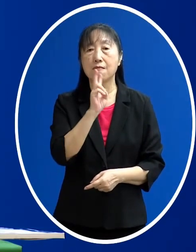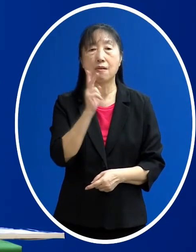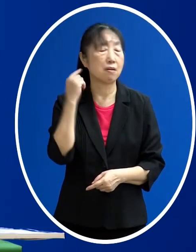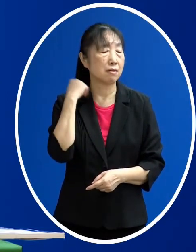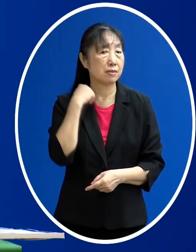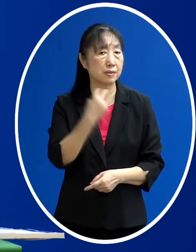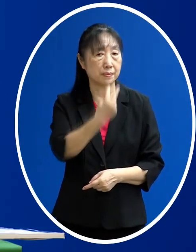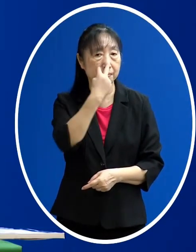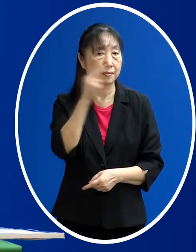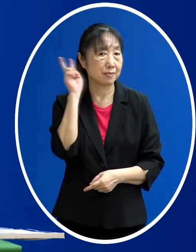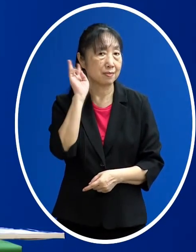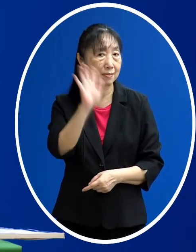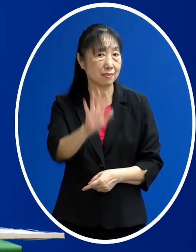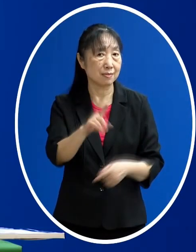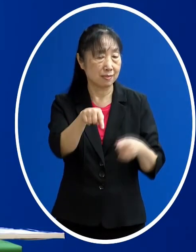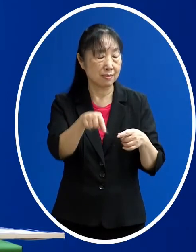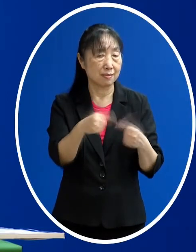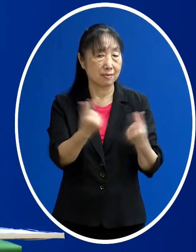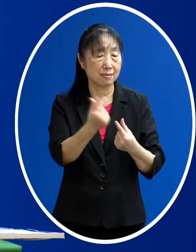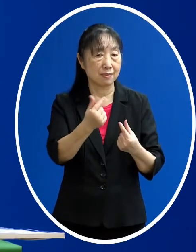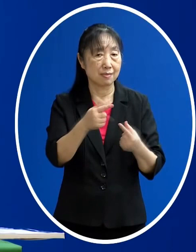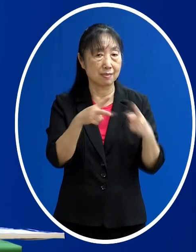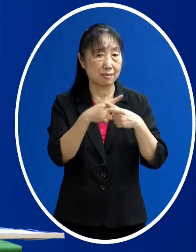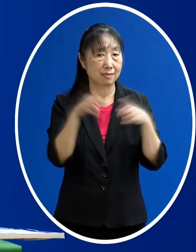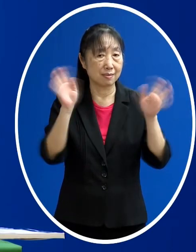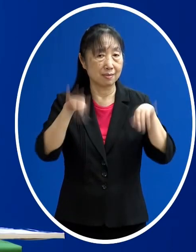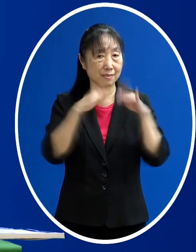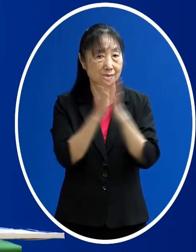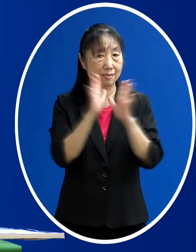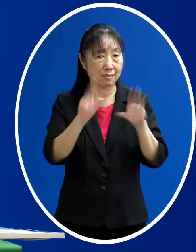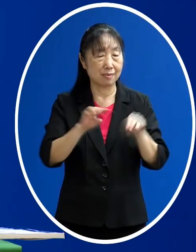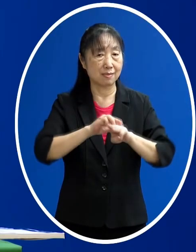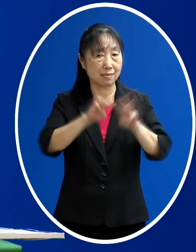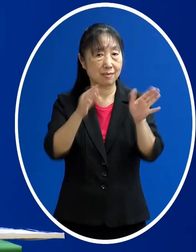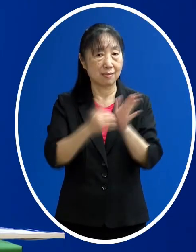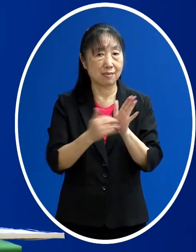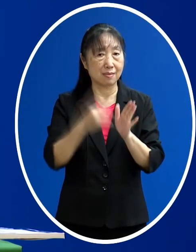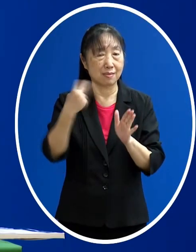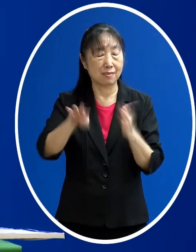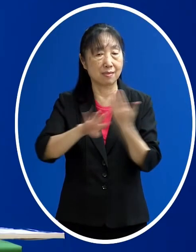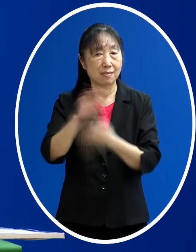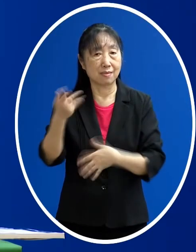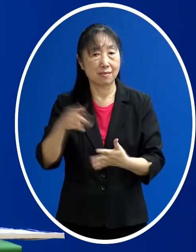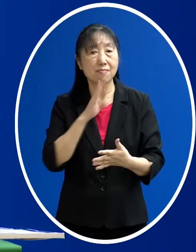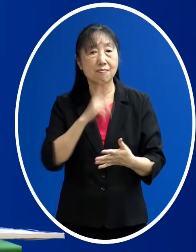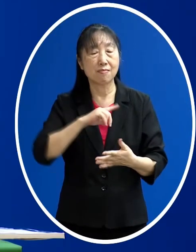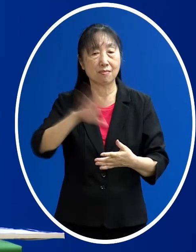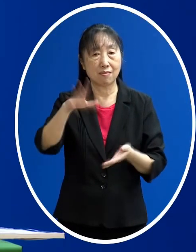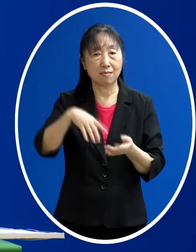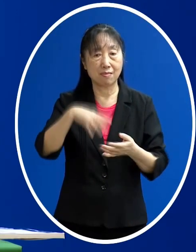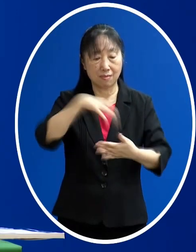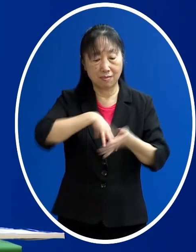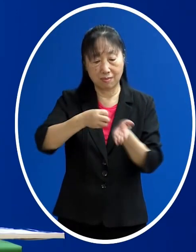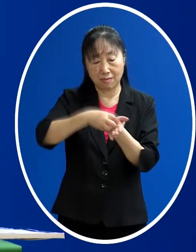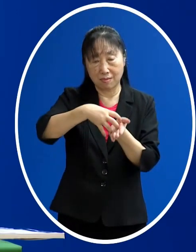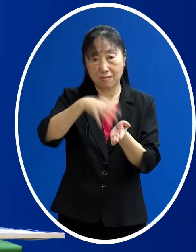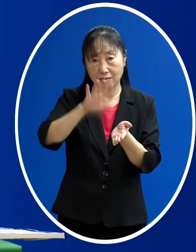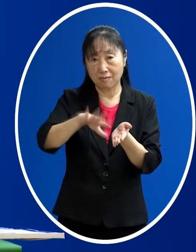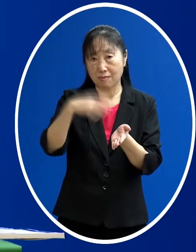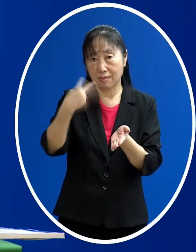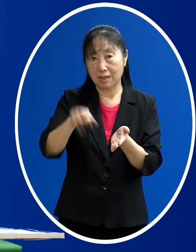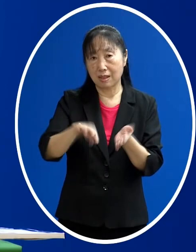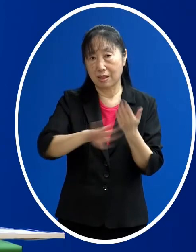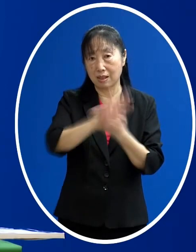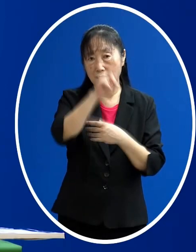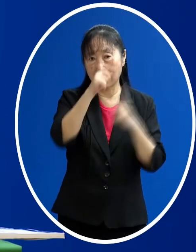的小朋友都已经顺利的康复出院了，另外有一例是有共病脑肿瘤，另外有一例是在家中死